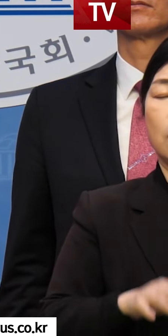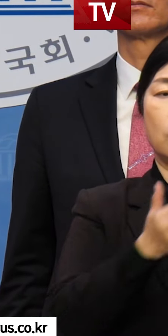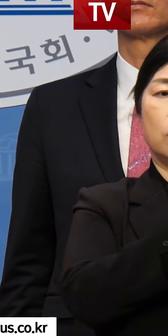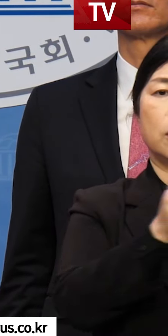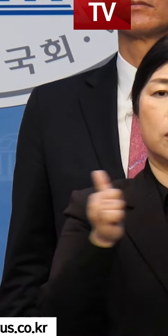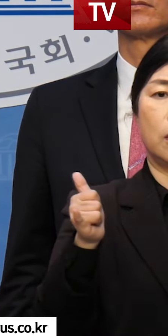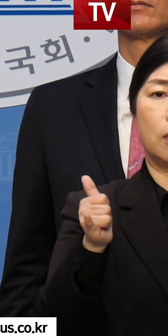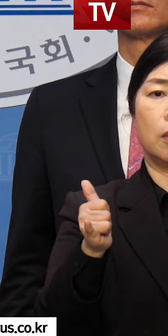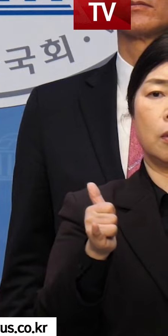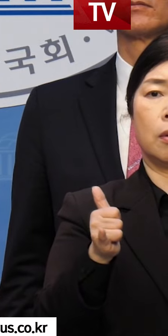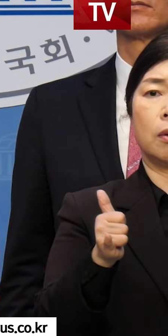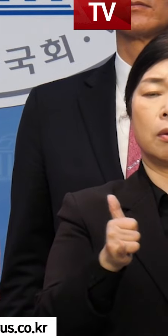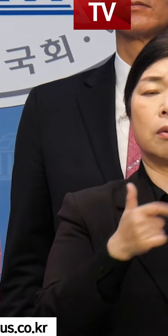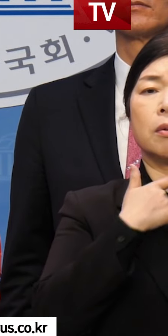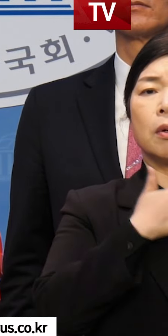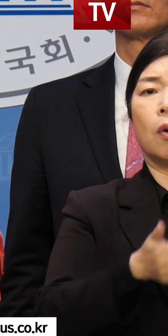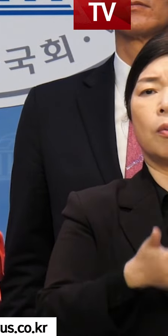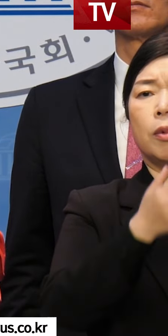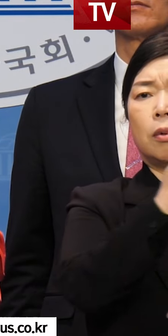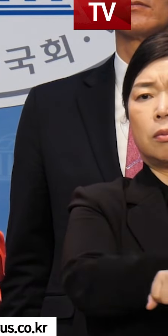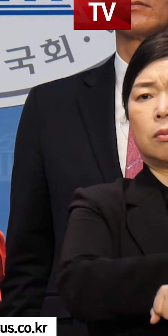국민이 겪고 있는 어려움을